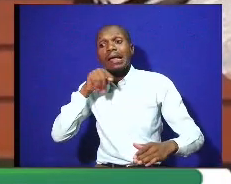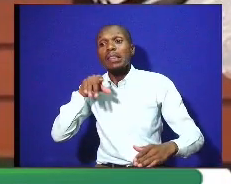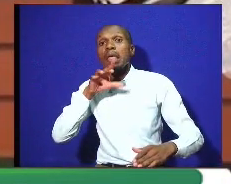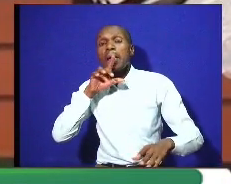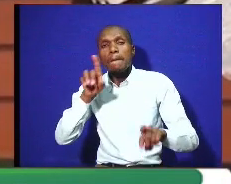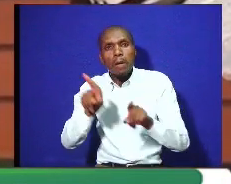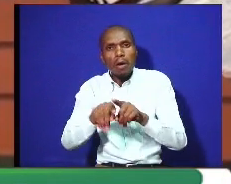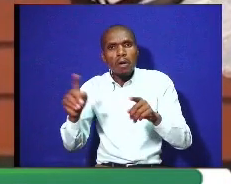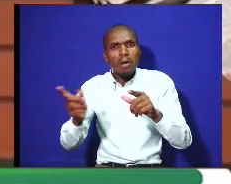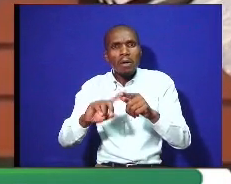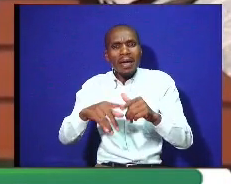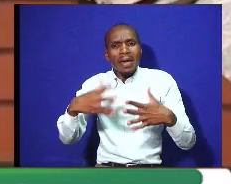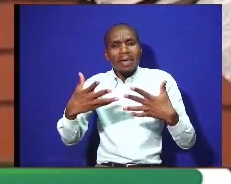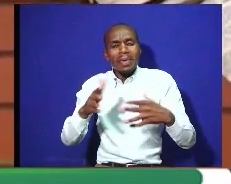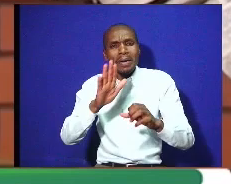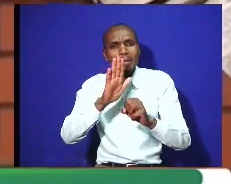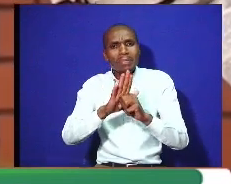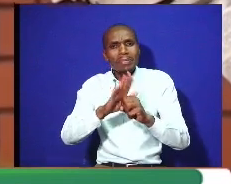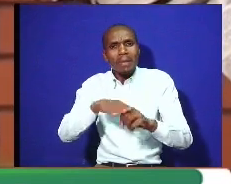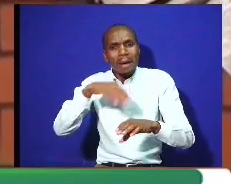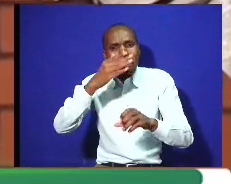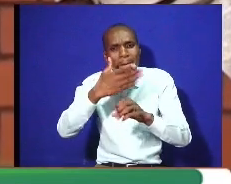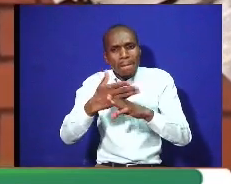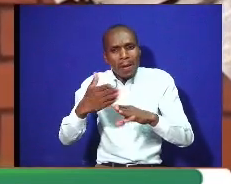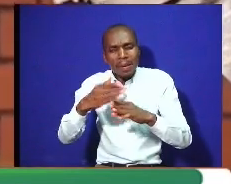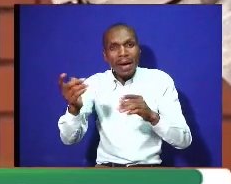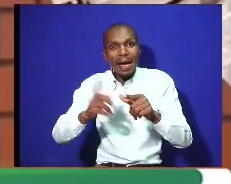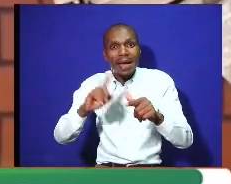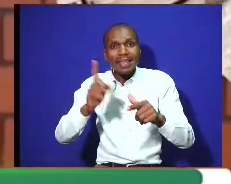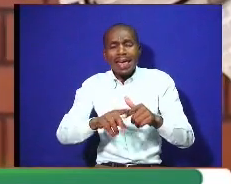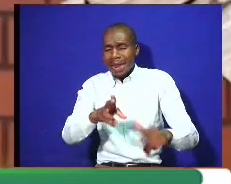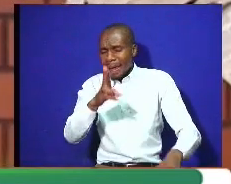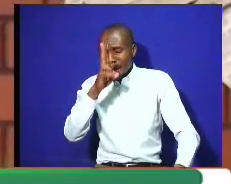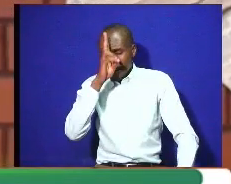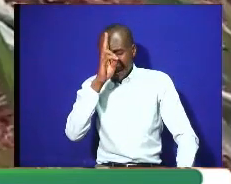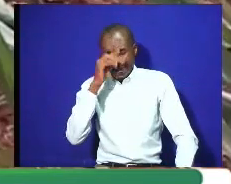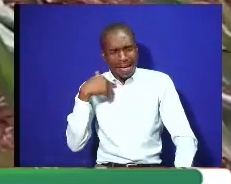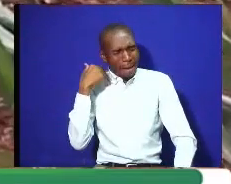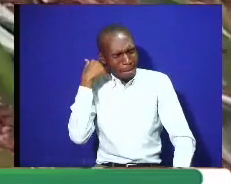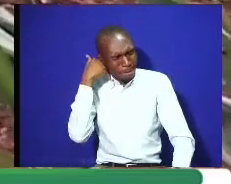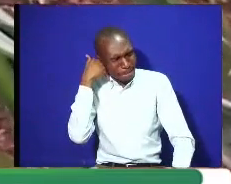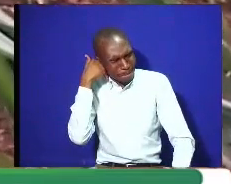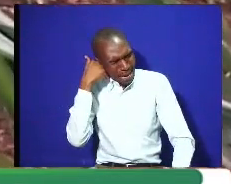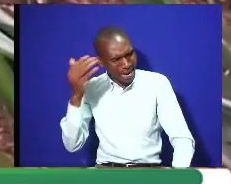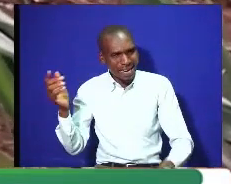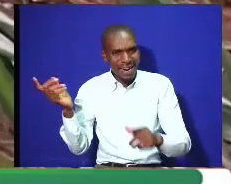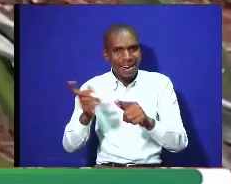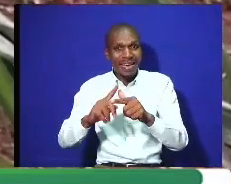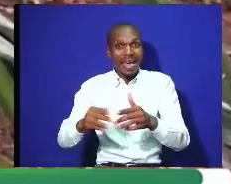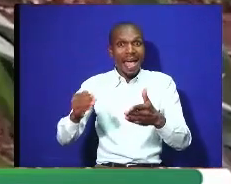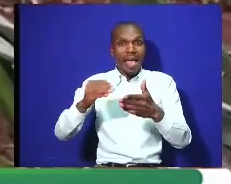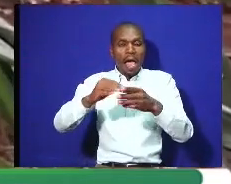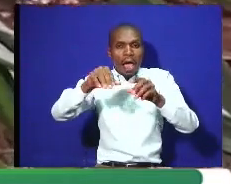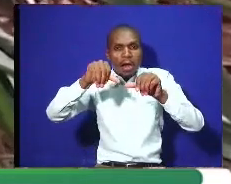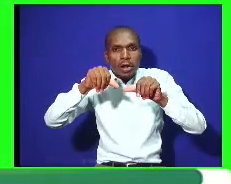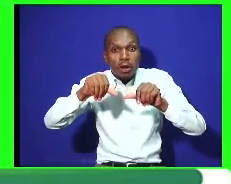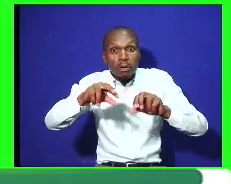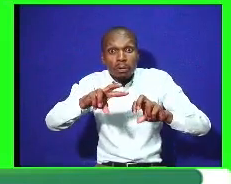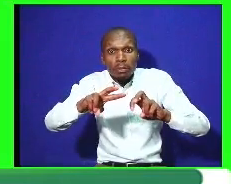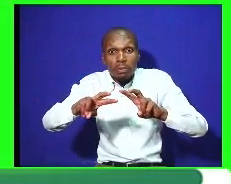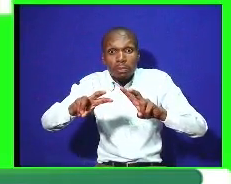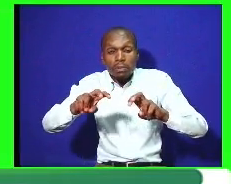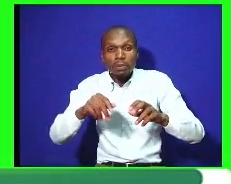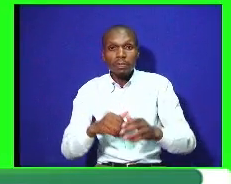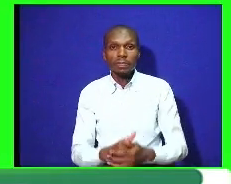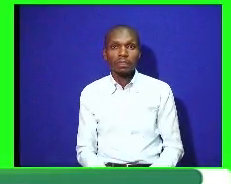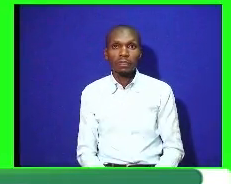Evi nte vinge vye ni wegoro niko vya saligwa. Ege ntawa nyimba bagi ike ilipo kongu. Nonye nganeye kegendrete gotukwa. Vire